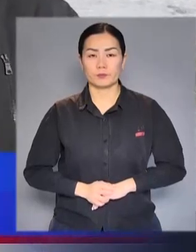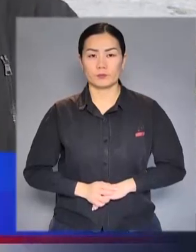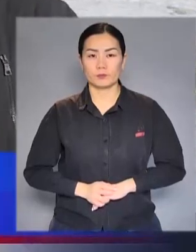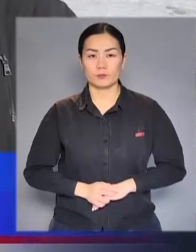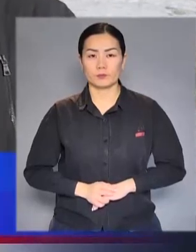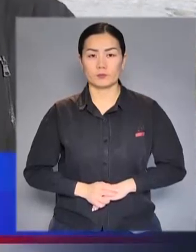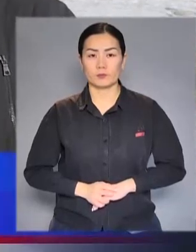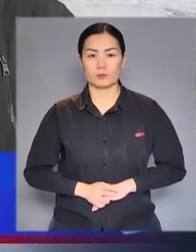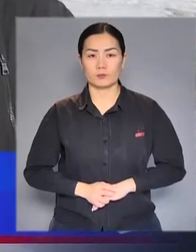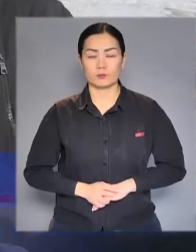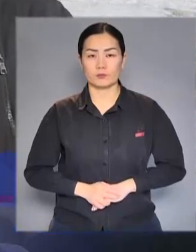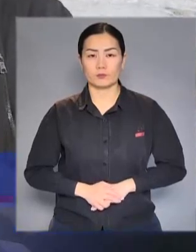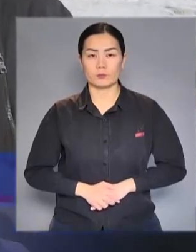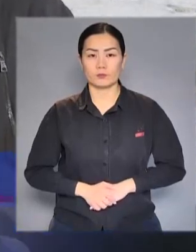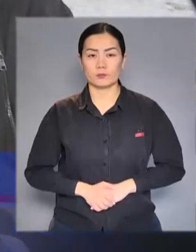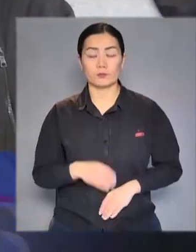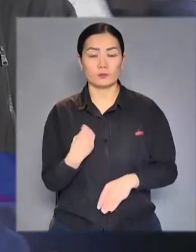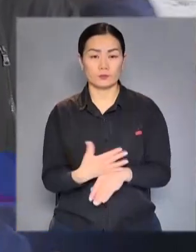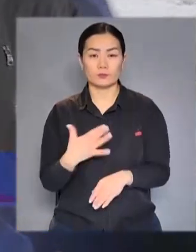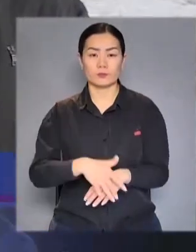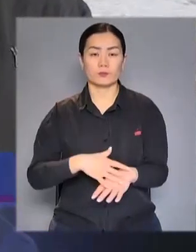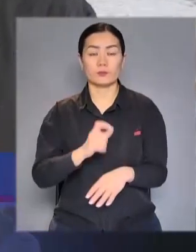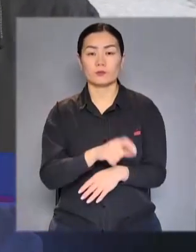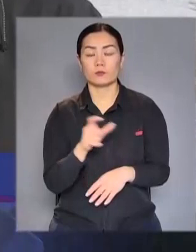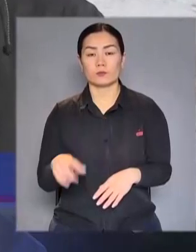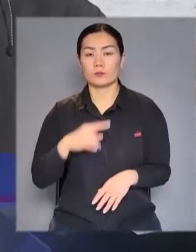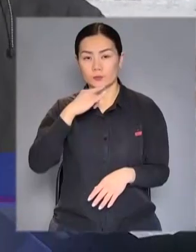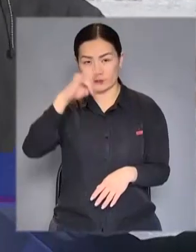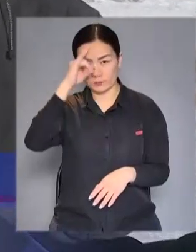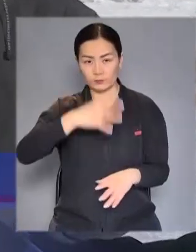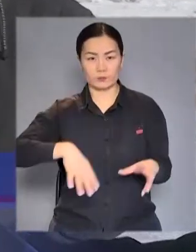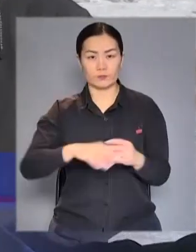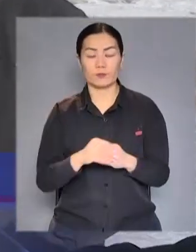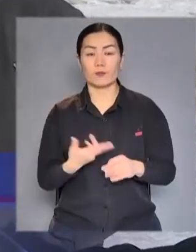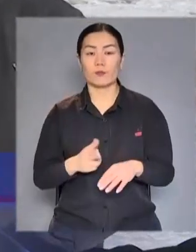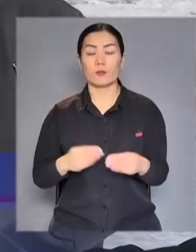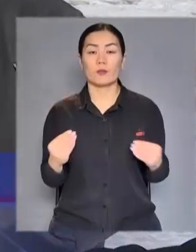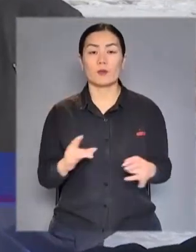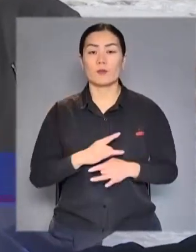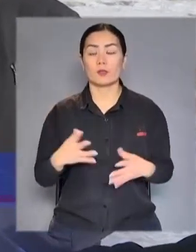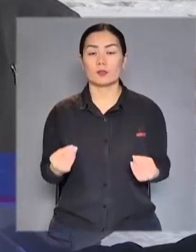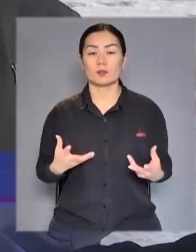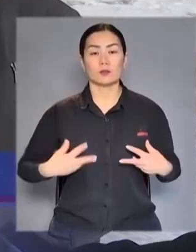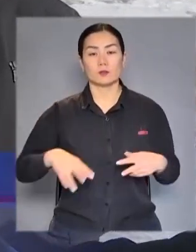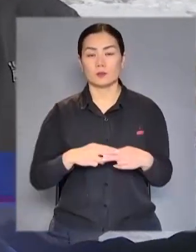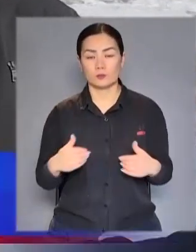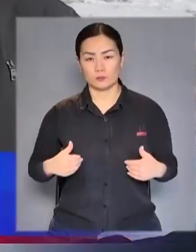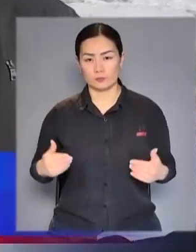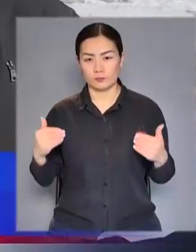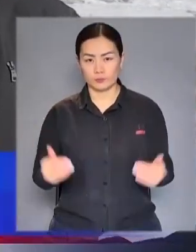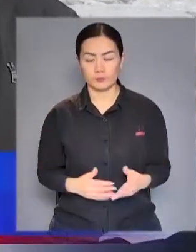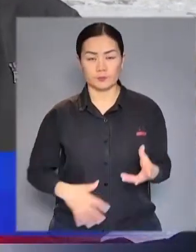города Атырау, также Атырауской области. Құрметті қала тұрғындары, қазақстандықтар, осы қасиетті мейрам баршаңызға құтты